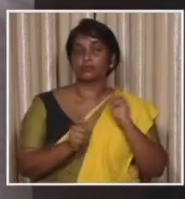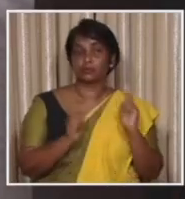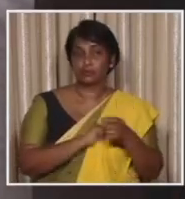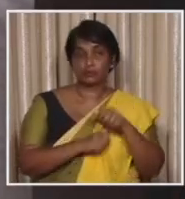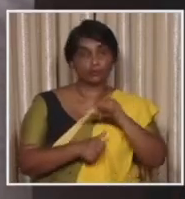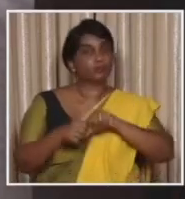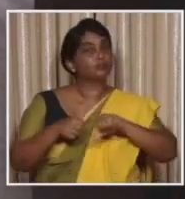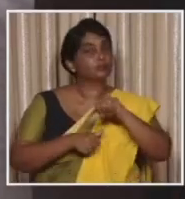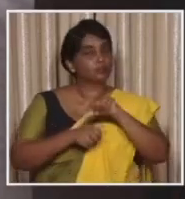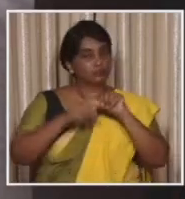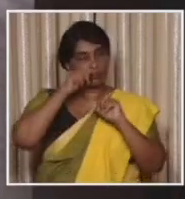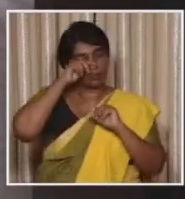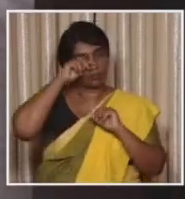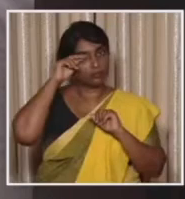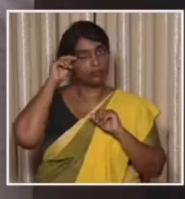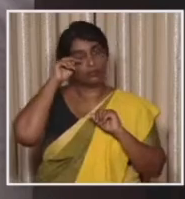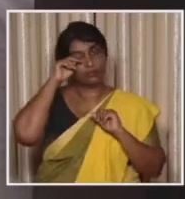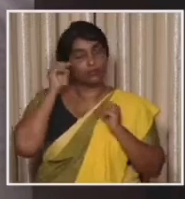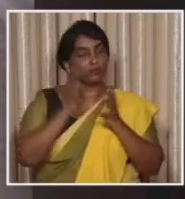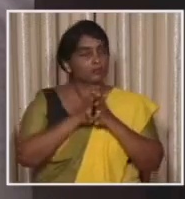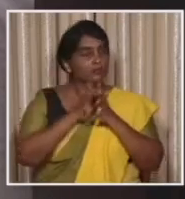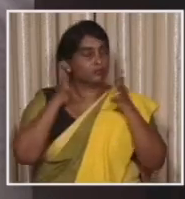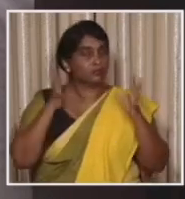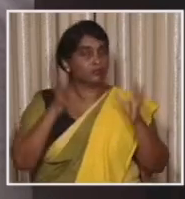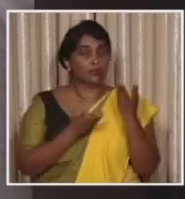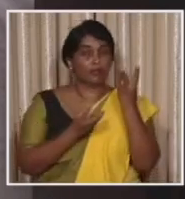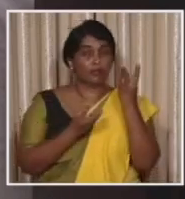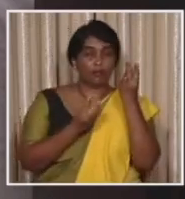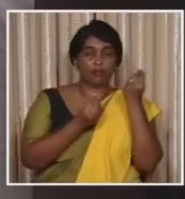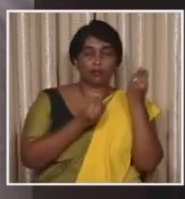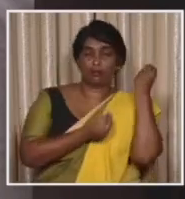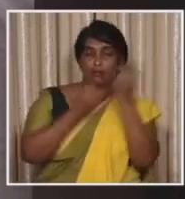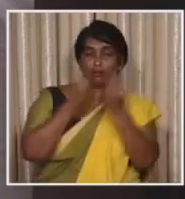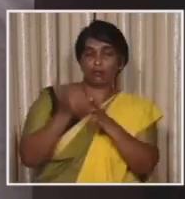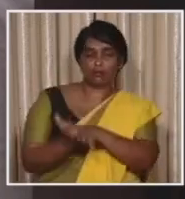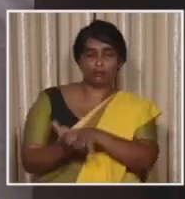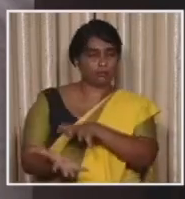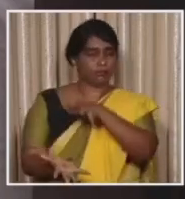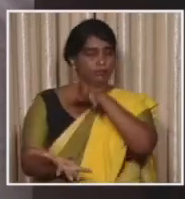ආයතනයට අති විශාල ධනස්කන්ධයක් එකතු වෙලා